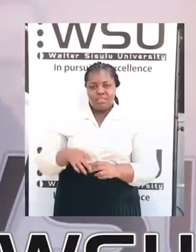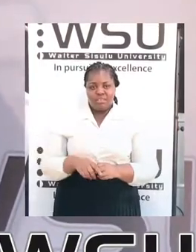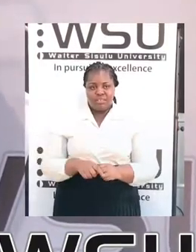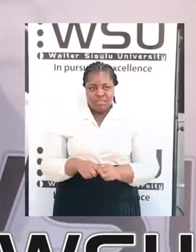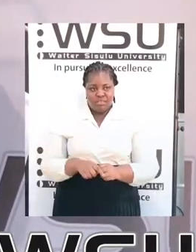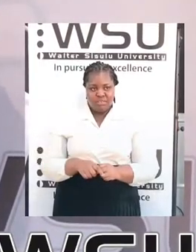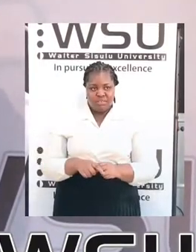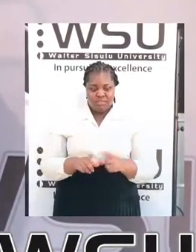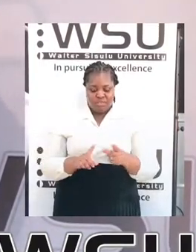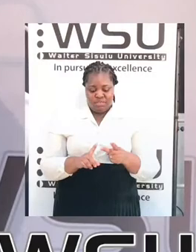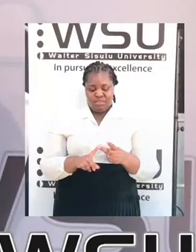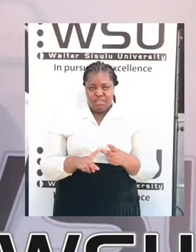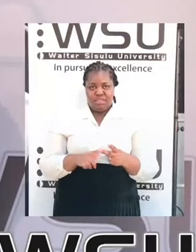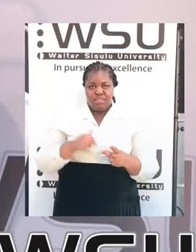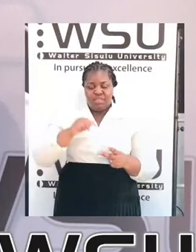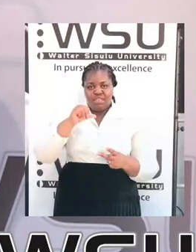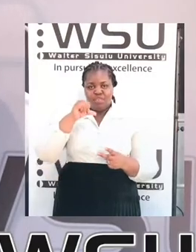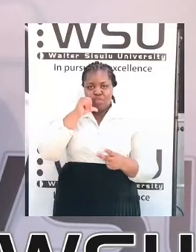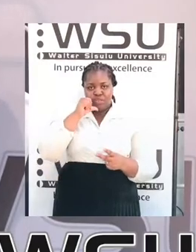netyuwa.